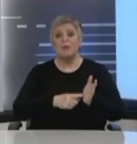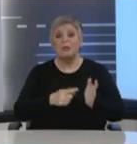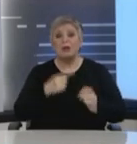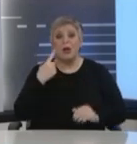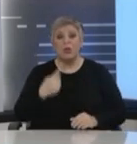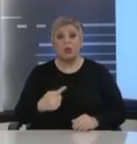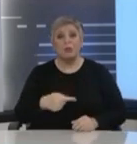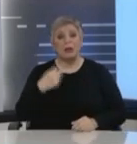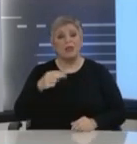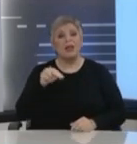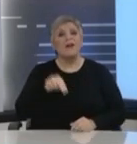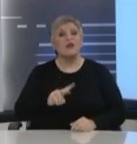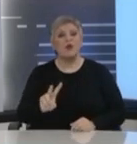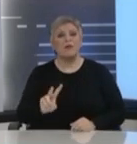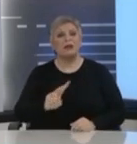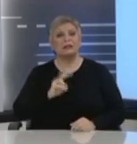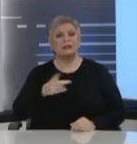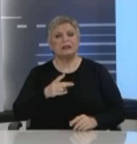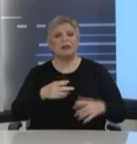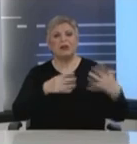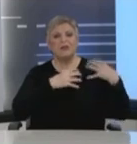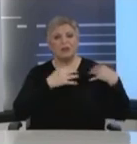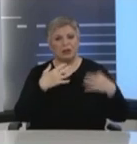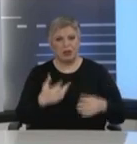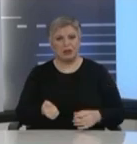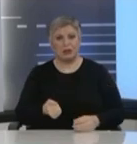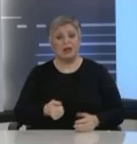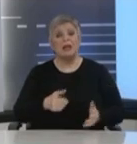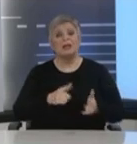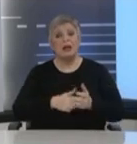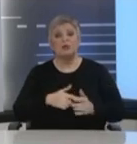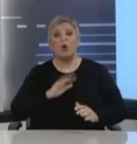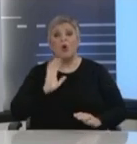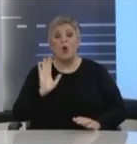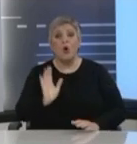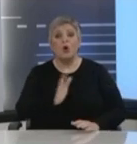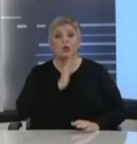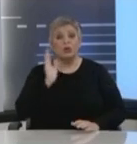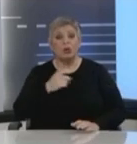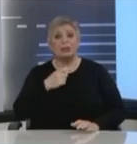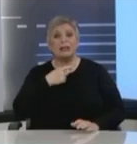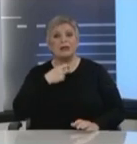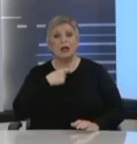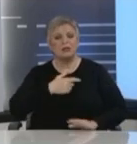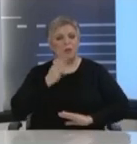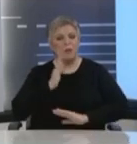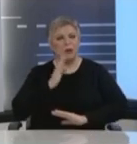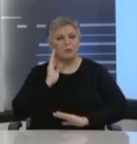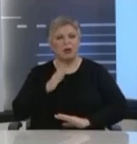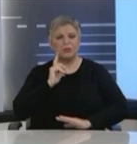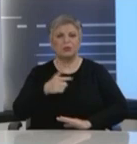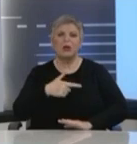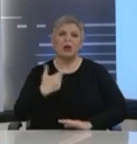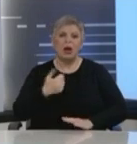αναλυφθούν όλες οι νομικές ενέργειες σε βάρος της εταιρείας ώστε να εξασφαλιστεί η αποζημίωση του δημοσίου.